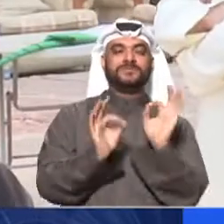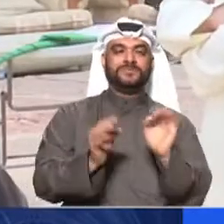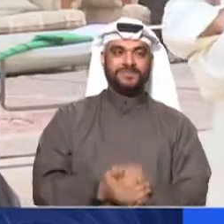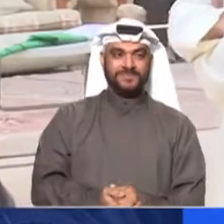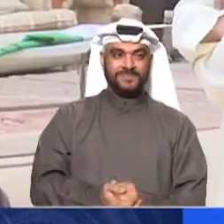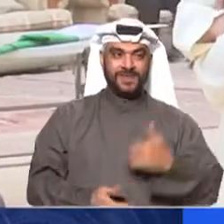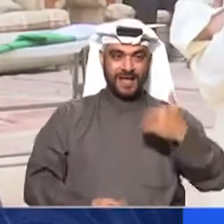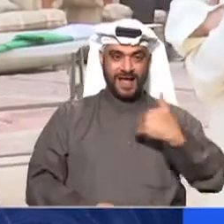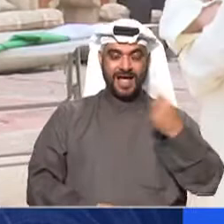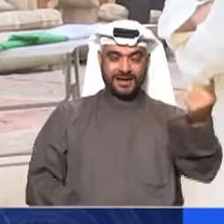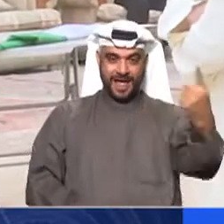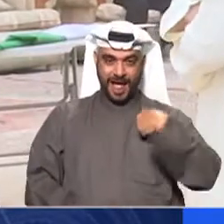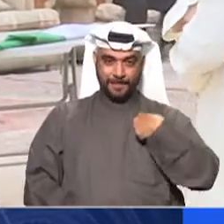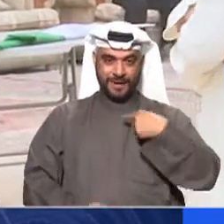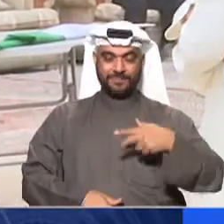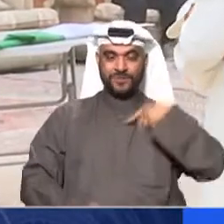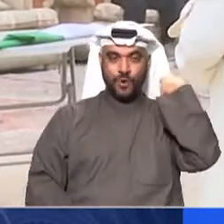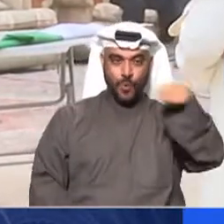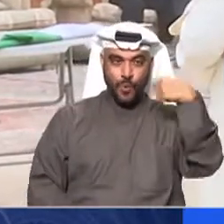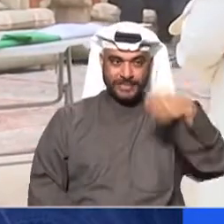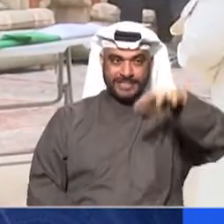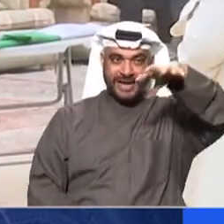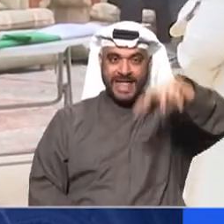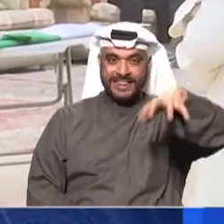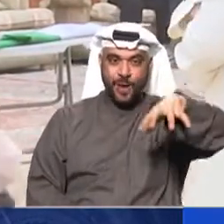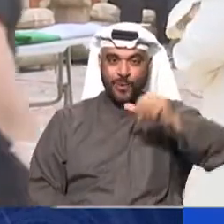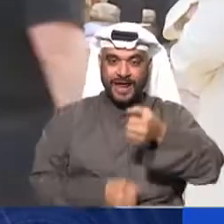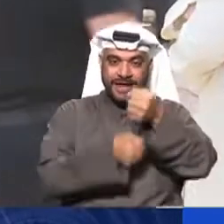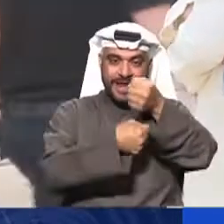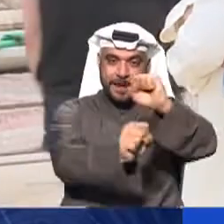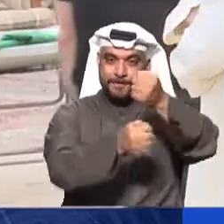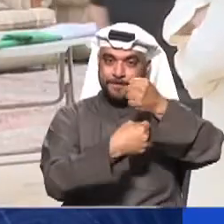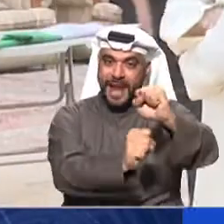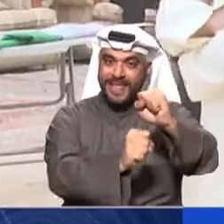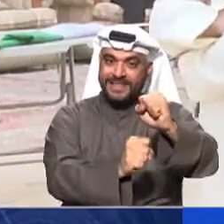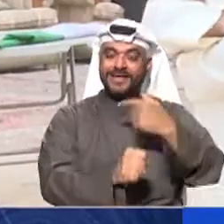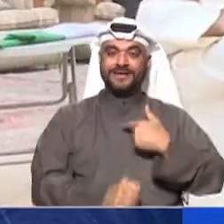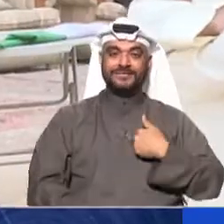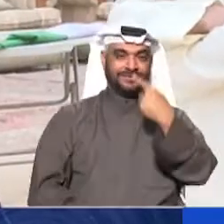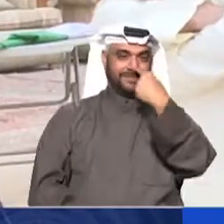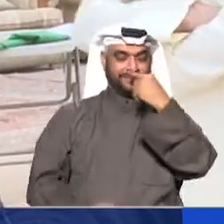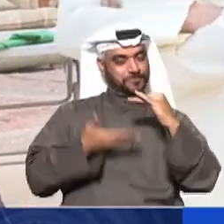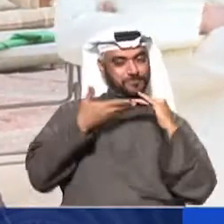طبعا بتوجيهات من معالي وزير الدولة بشؤون البلدية